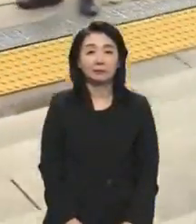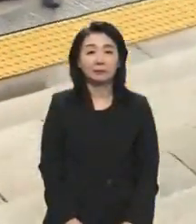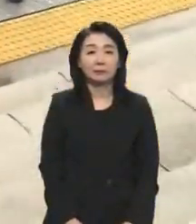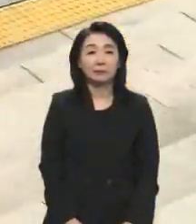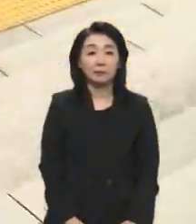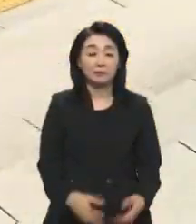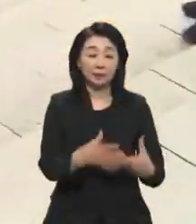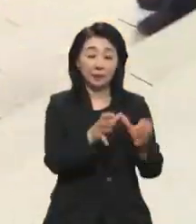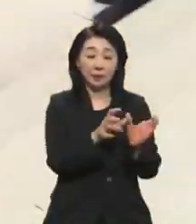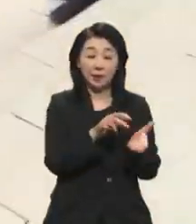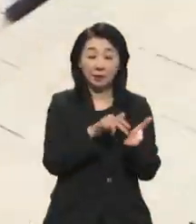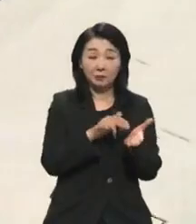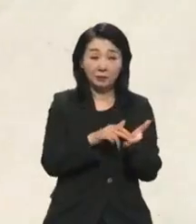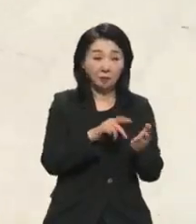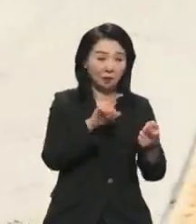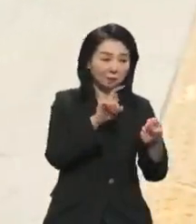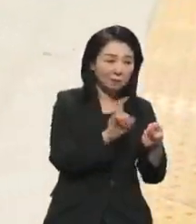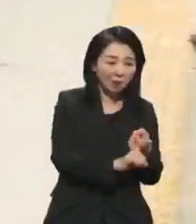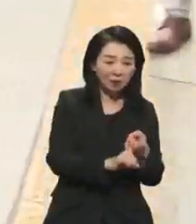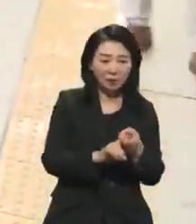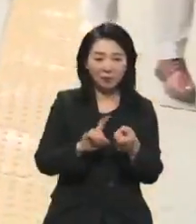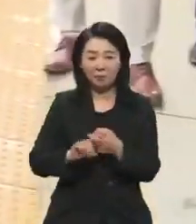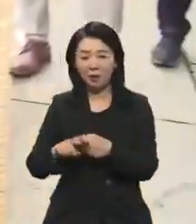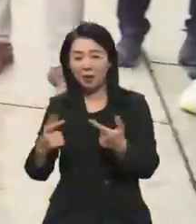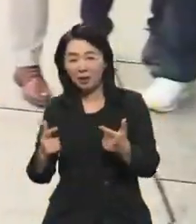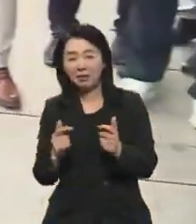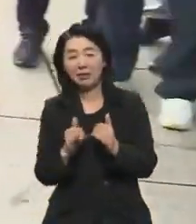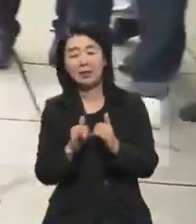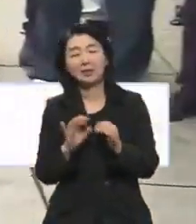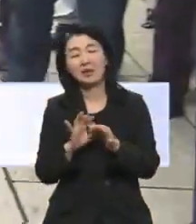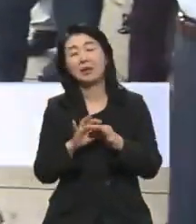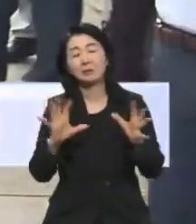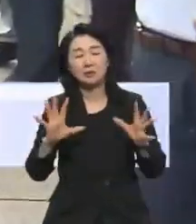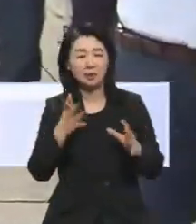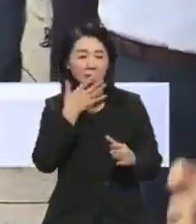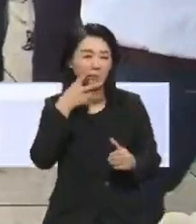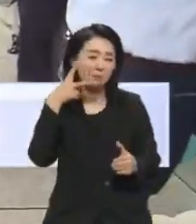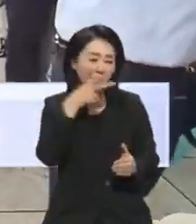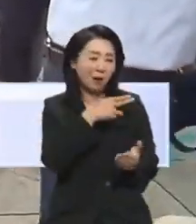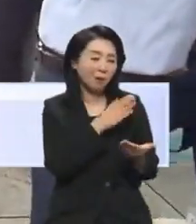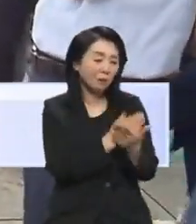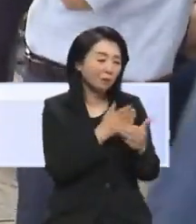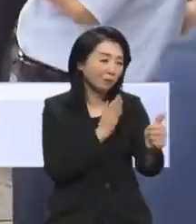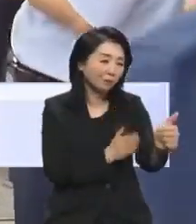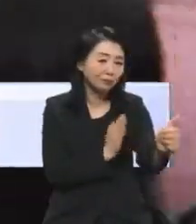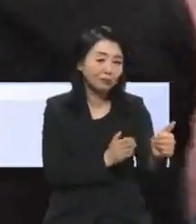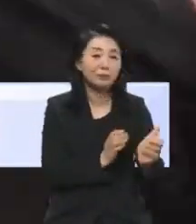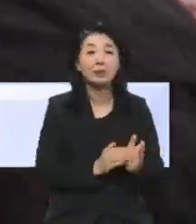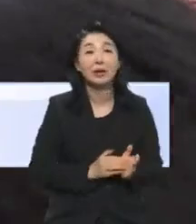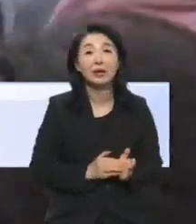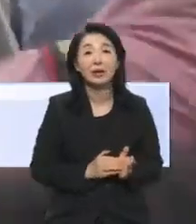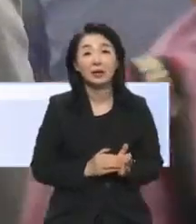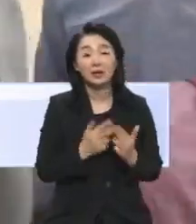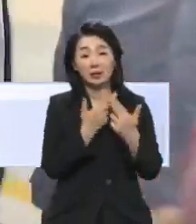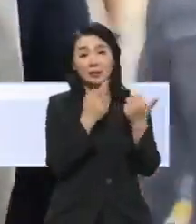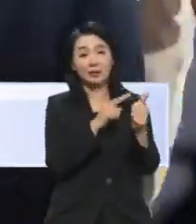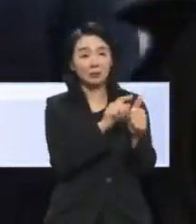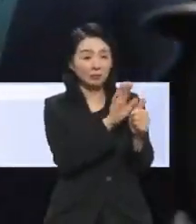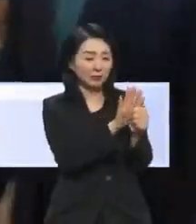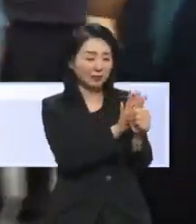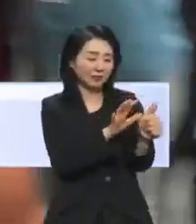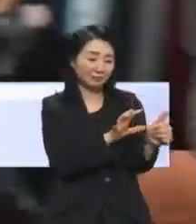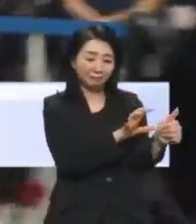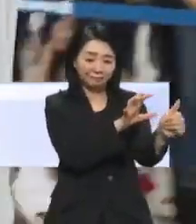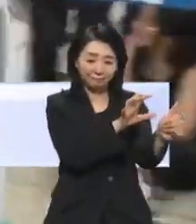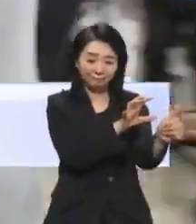중론은 친명 비명할 거 없이 단식을 좀 멈추라는 거 같고 또이 대표의 좀 지지층